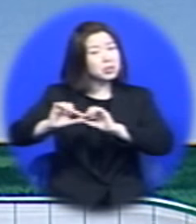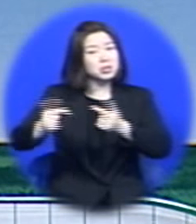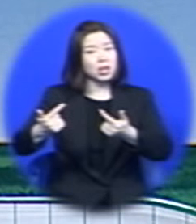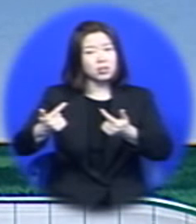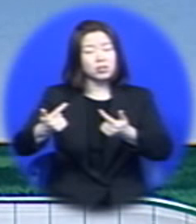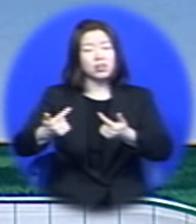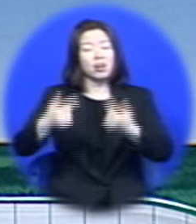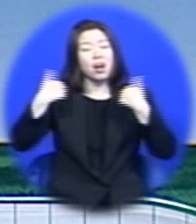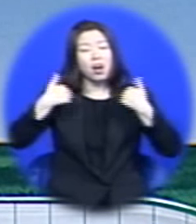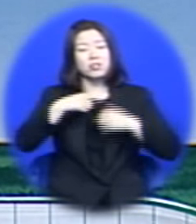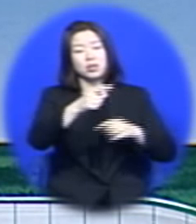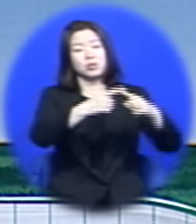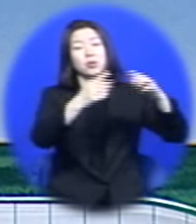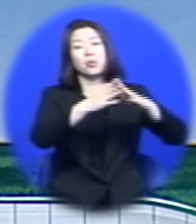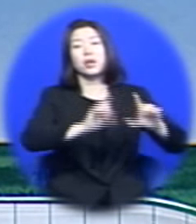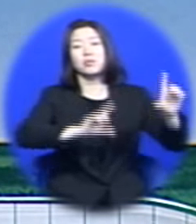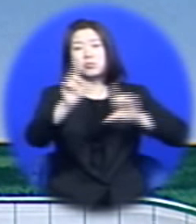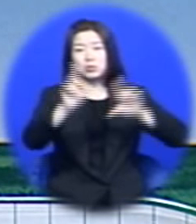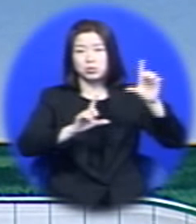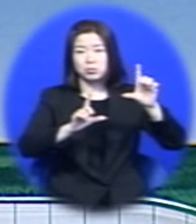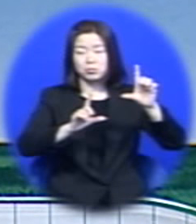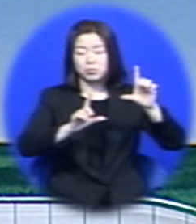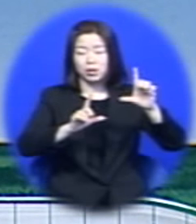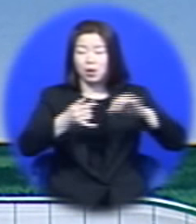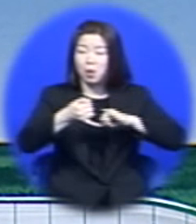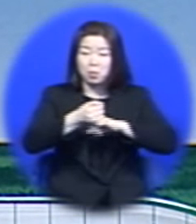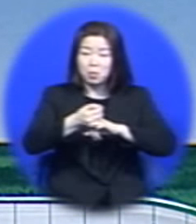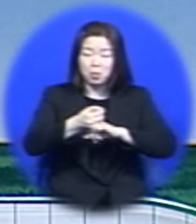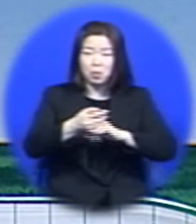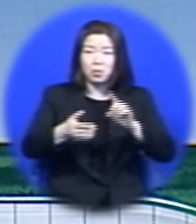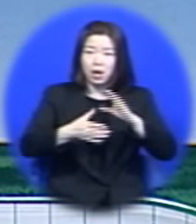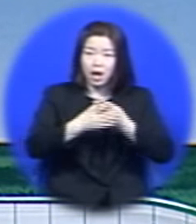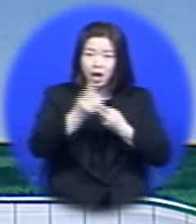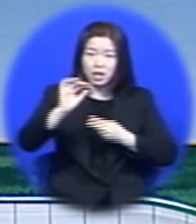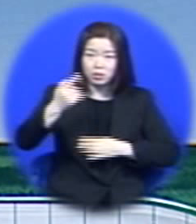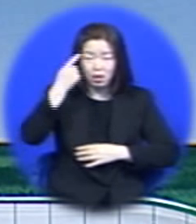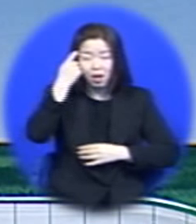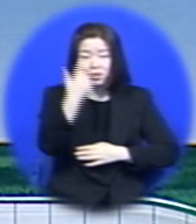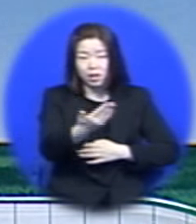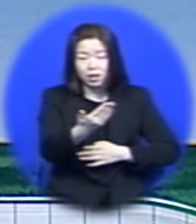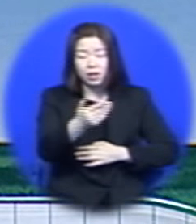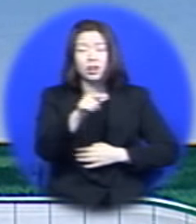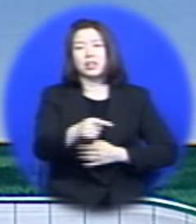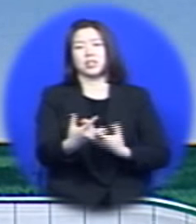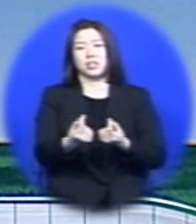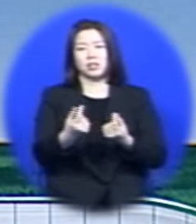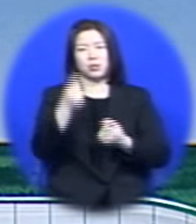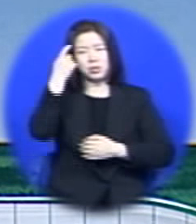늘 교회였잖아. 꼭 하나 돼야 돼? 이런 생각을 하고 있는 겁니다.